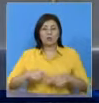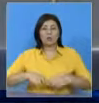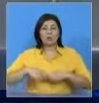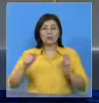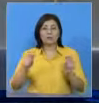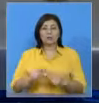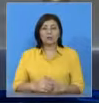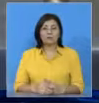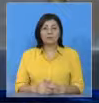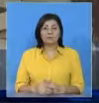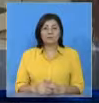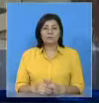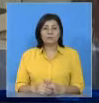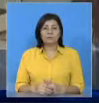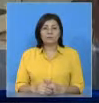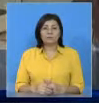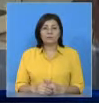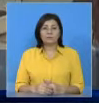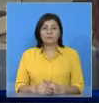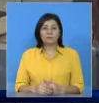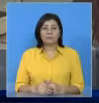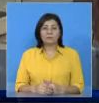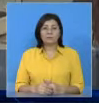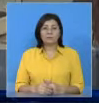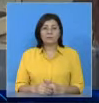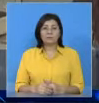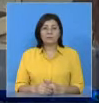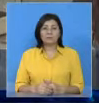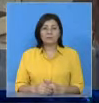айқара ашық. Нұрбол Жауынбаев, Миржан Аманжолов, Ақтөбе телеарнасы.